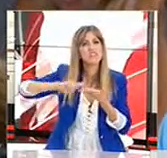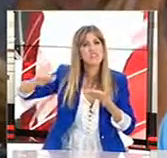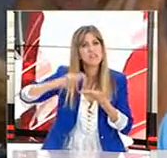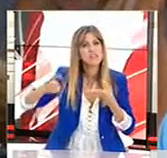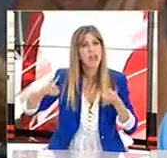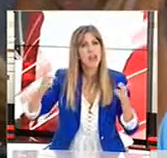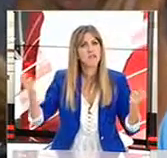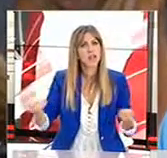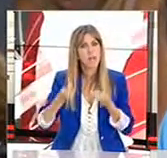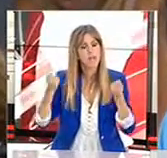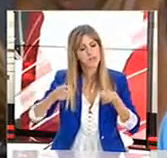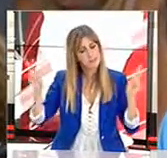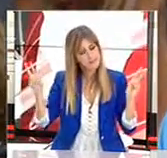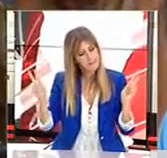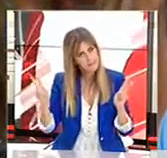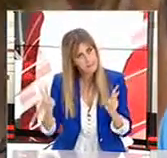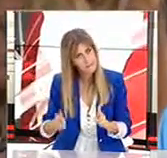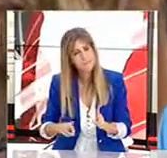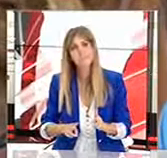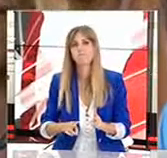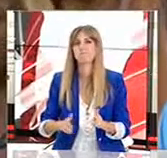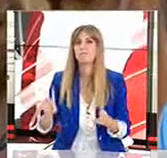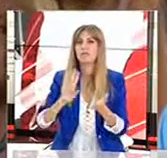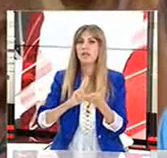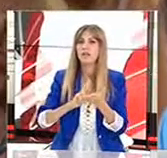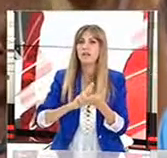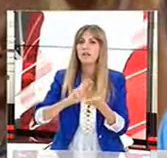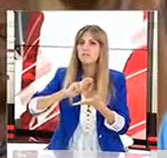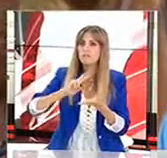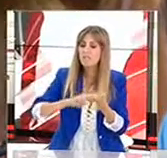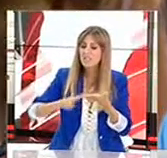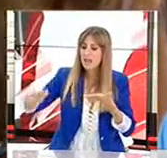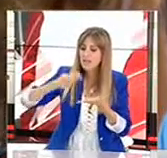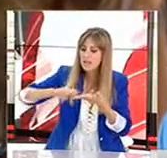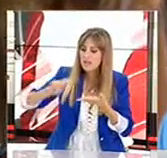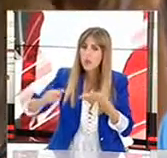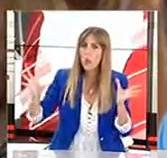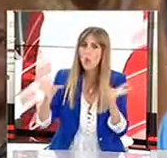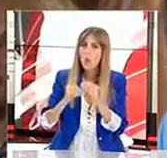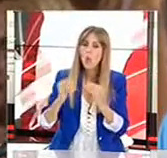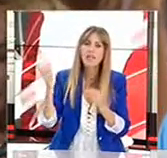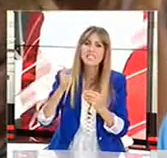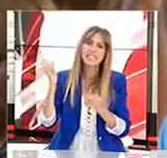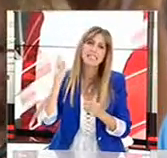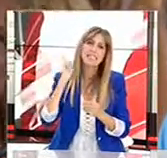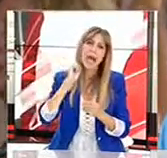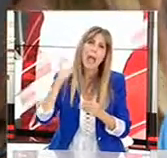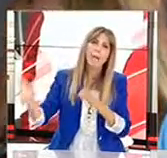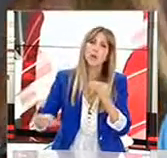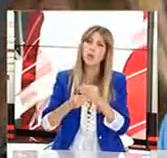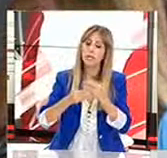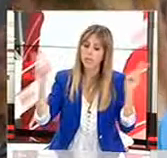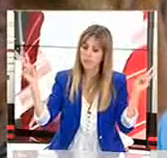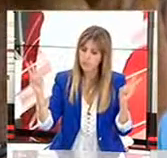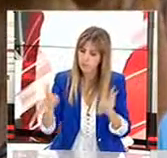επαγγελματίες, στη μείωση των εισφορών για την επικουρική σύνταξη και το ΕΦΑΠΑΞ σε γιατρούς, δικηγόρους και μηχανικούς. Ο